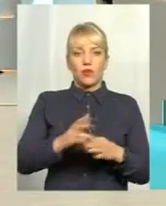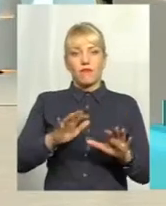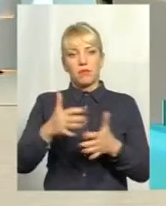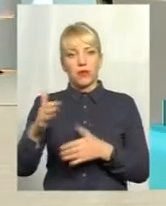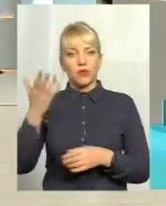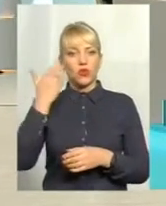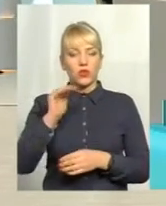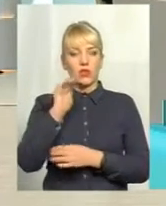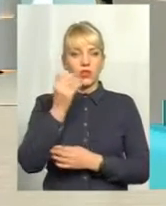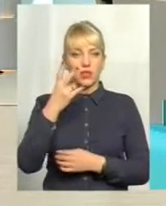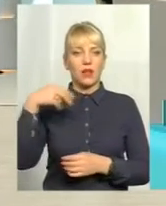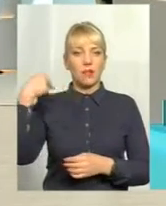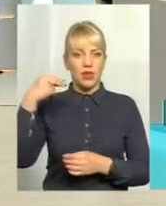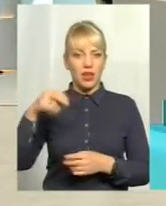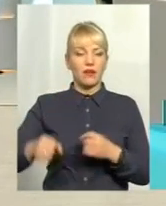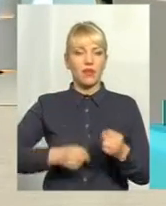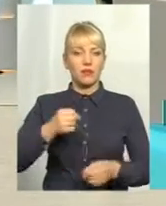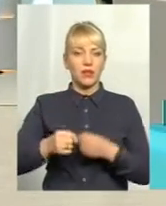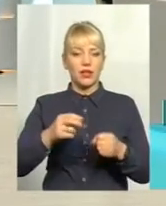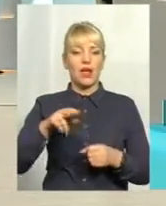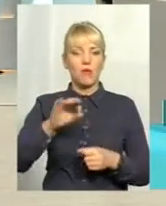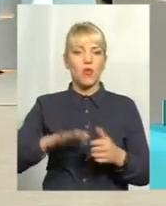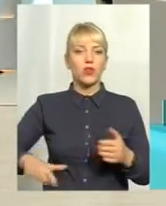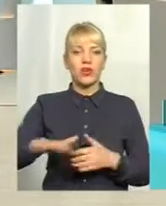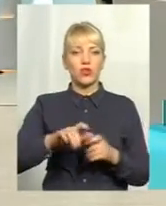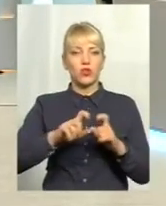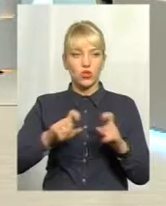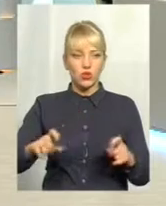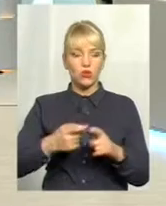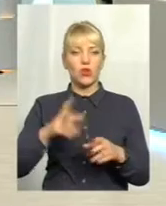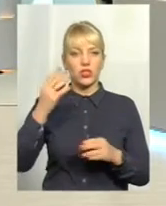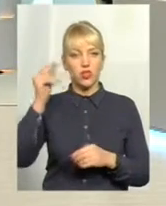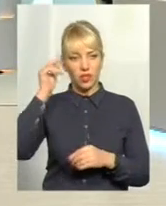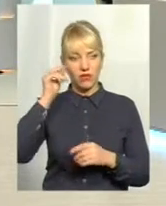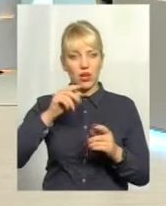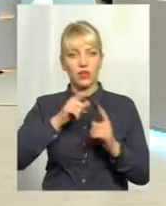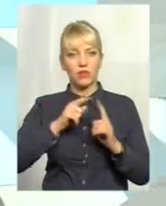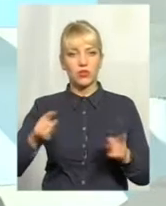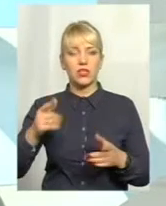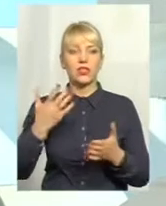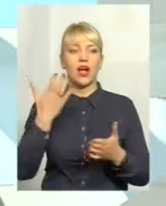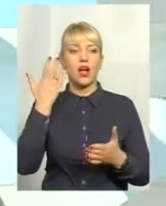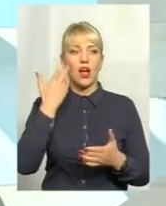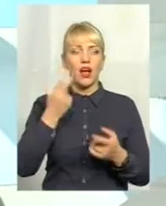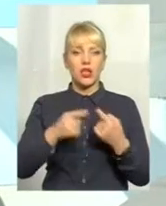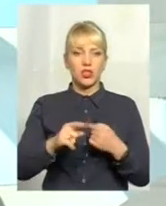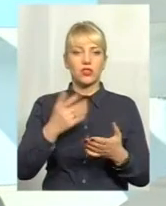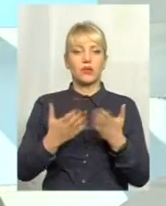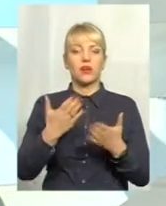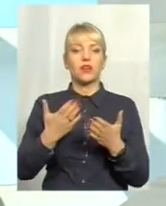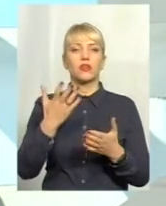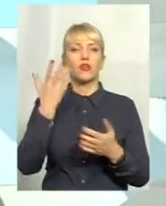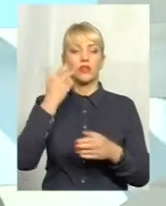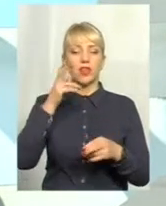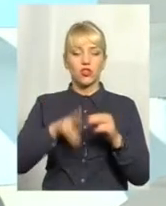це дитина на перерві бігає по території школи, так, і це ще йде навчальний процес. Інший випадок, коли дитина вже, ну, я по закінченню